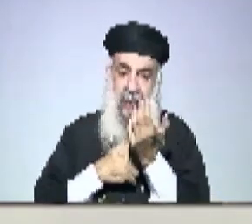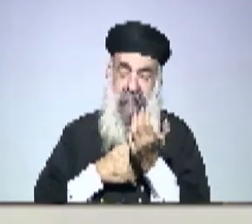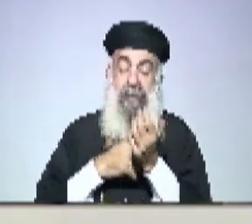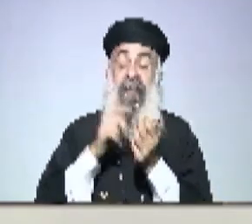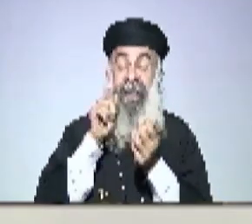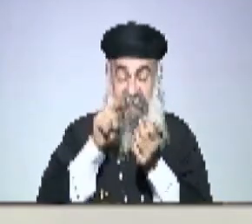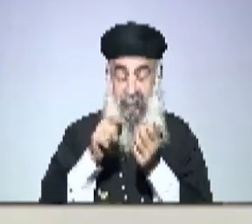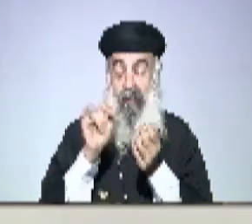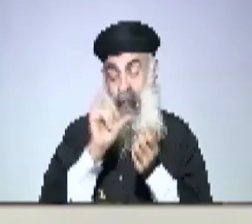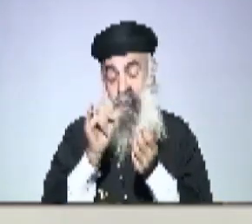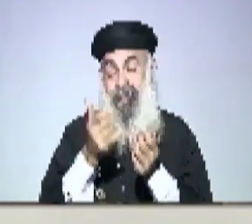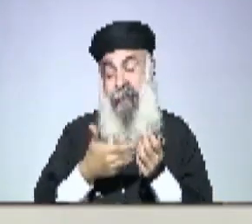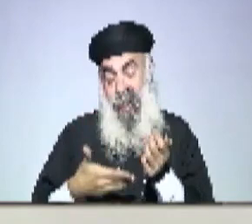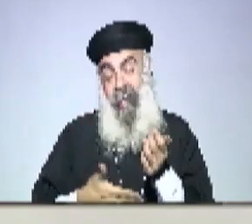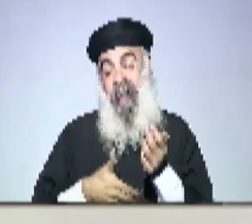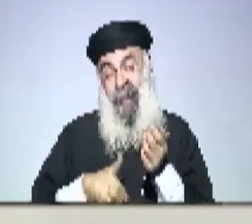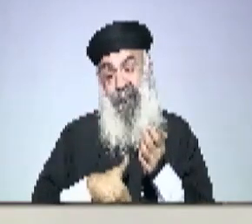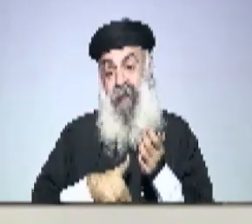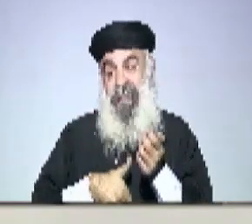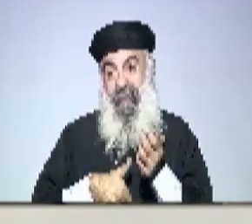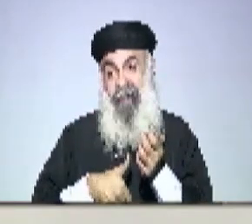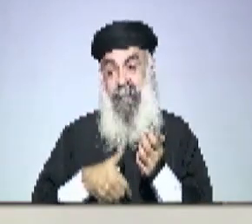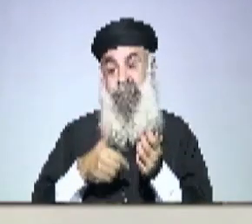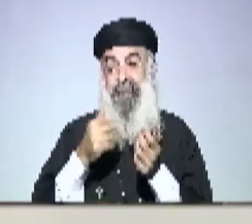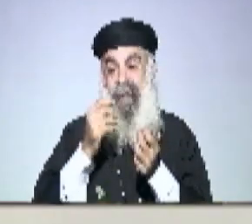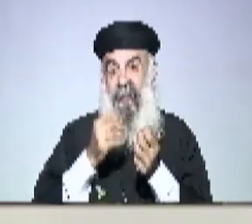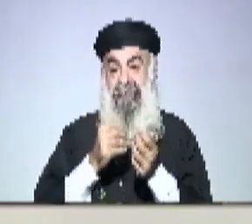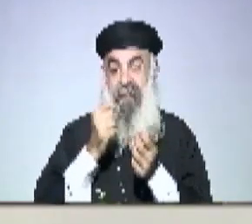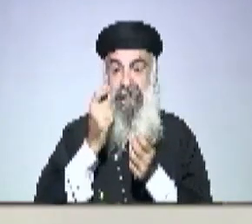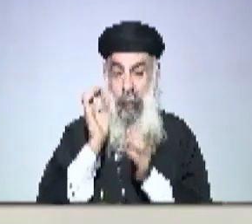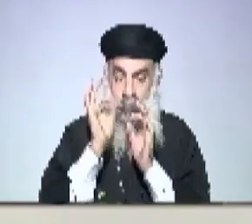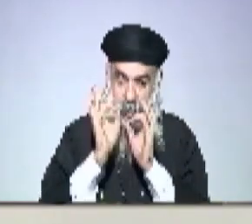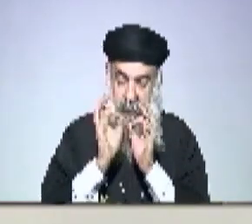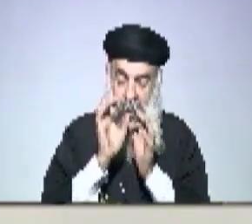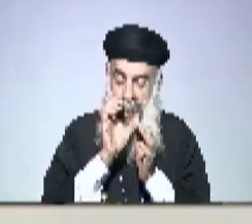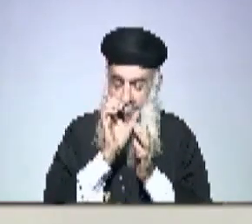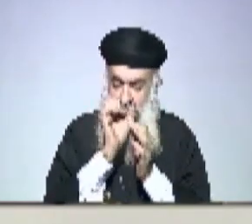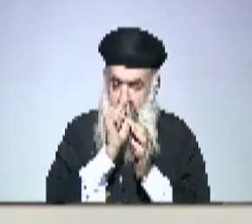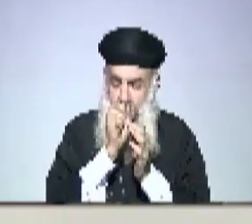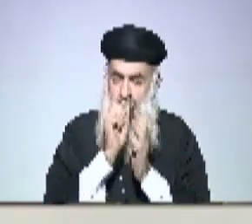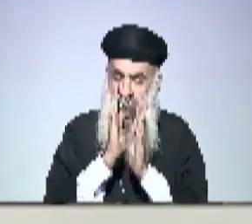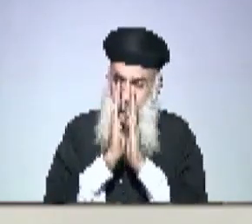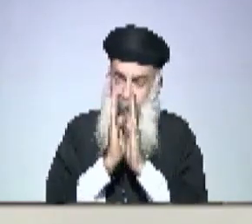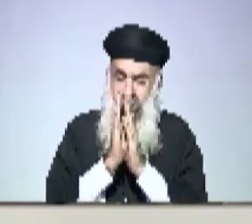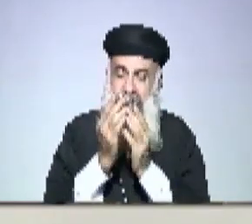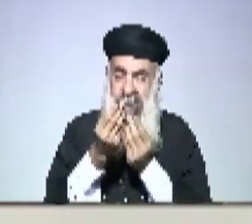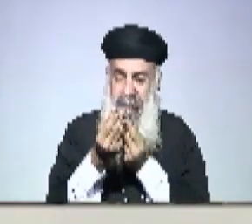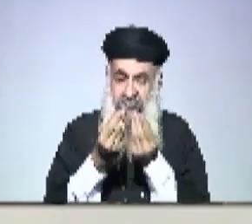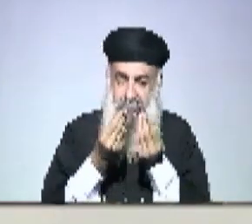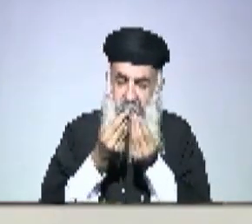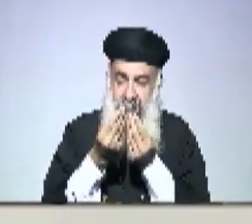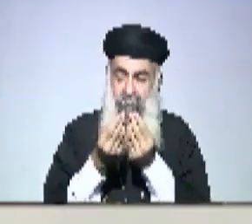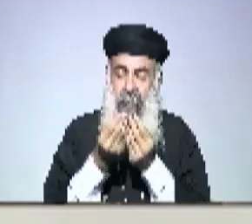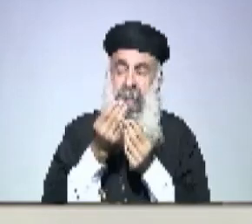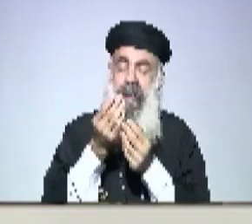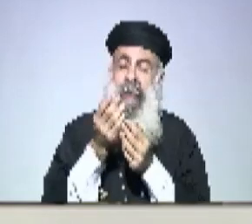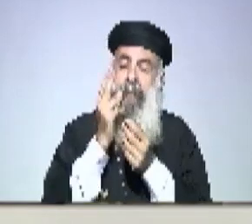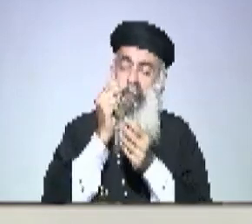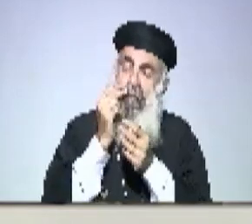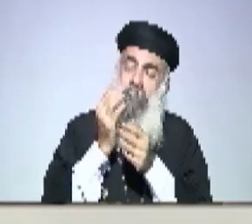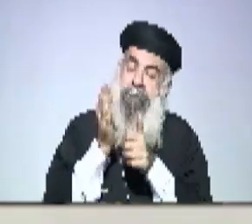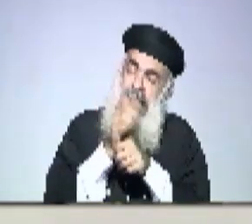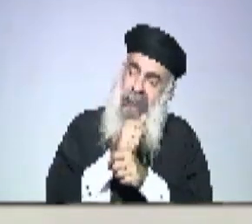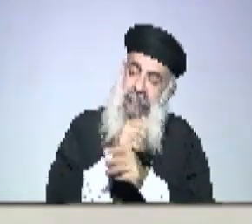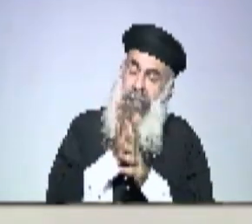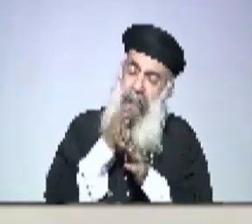هي محتاجه لازم يكون في نوع من الخصوصيه في التعامل مع الارامل والايتام